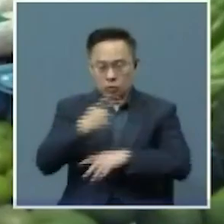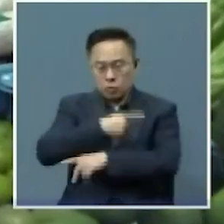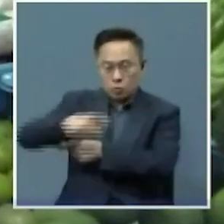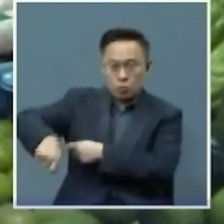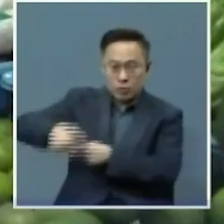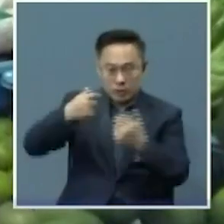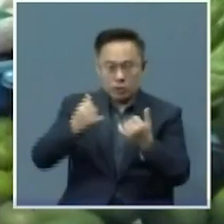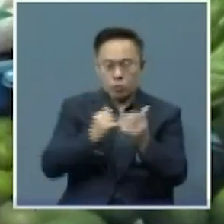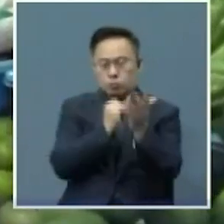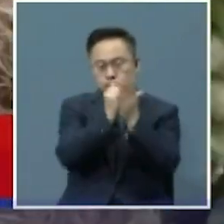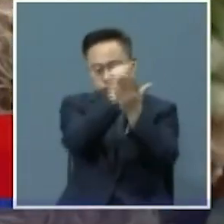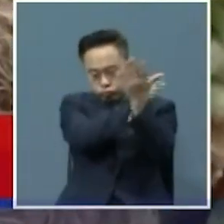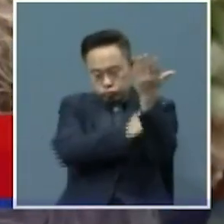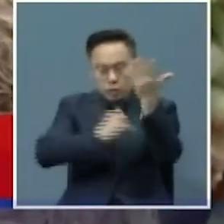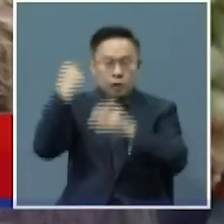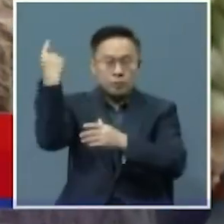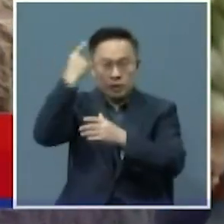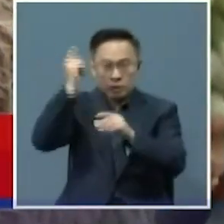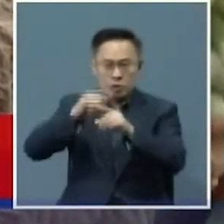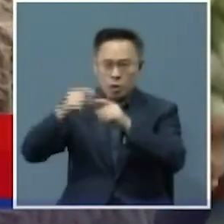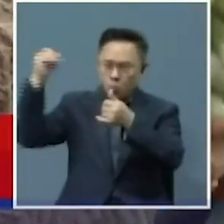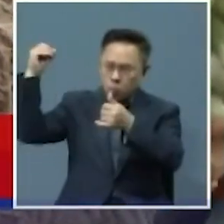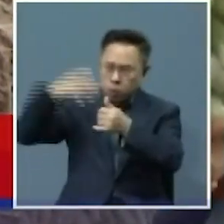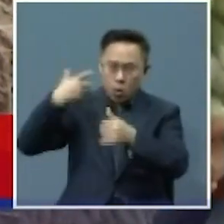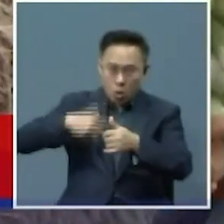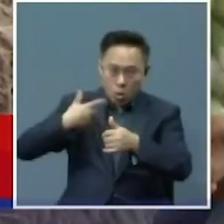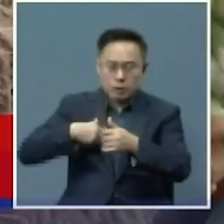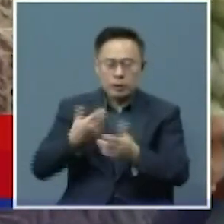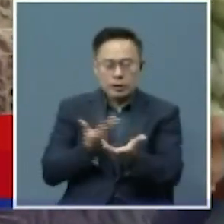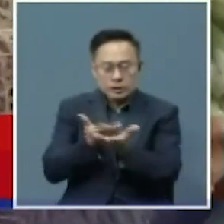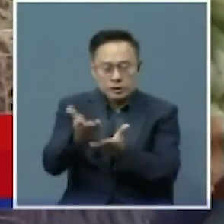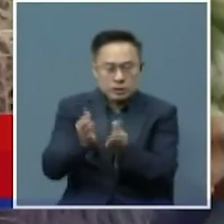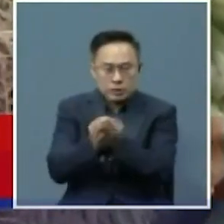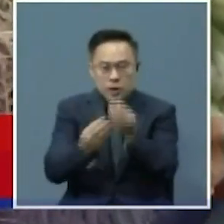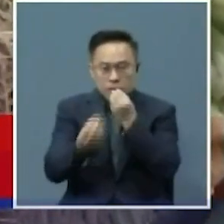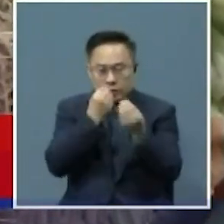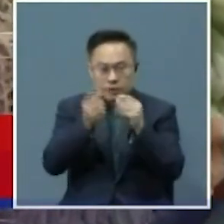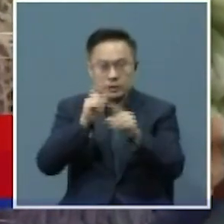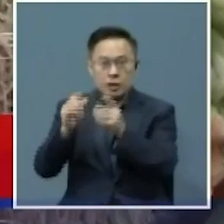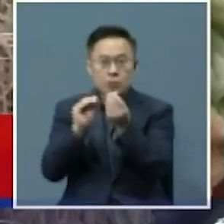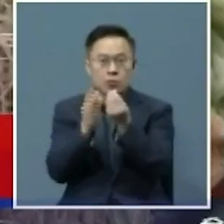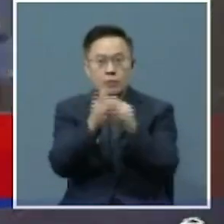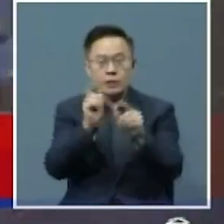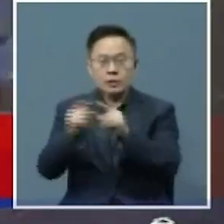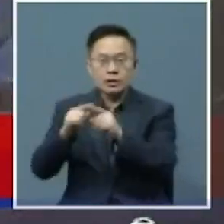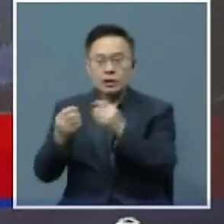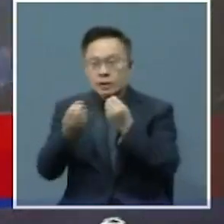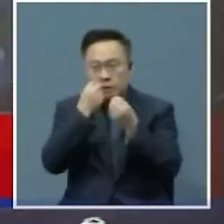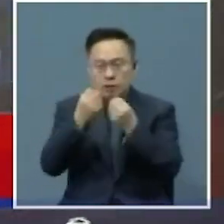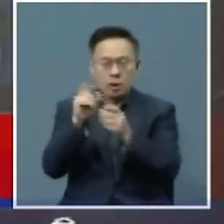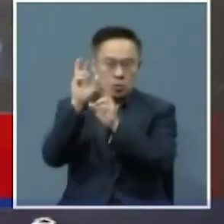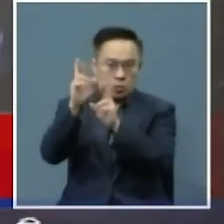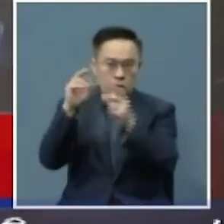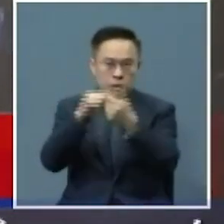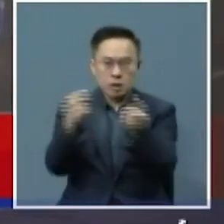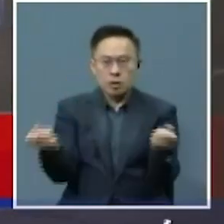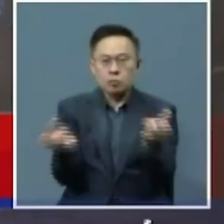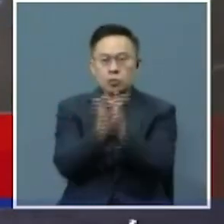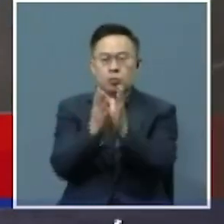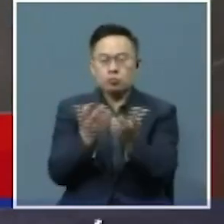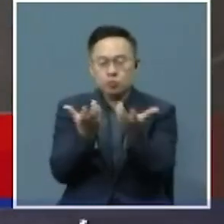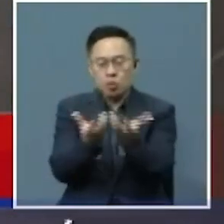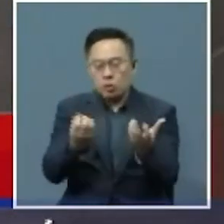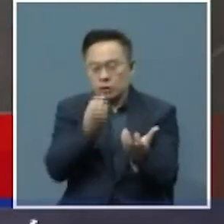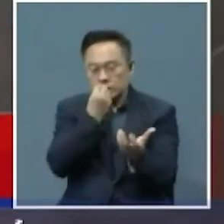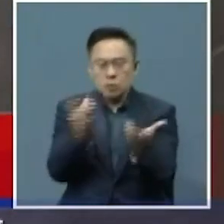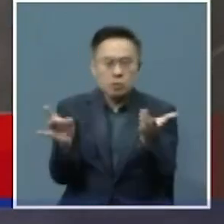าถึงคนต้องเดินทางออกไปเยอะนะฮะแล้วก็จะมีการทำอาหารซื้ออาหารผลไม้ต่างๆมาทานด้วยกันอาจจะมีความเสี่ยงที่ทานอาหารที่ไม่ได้คุ